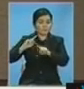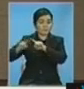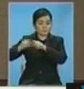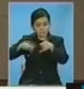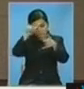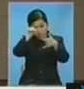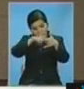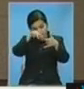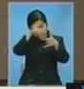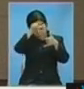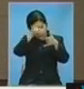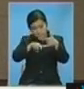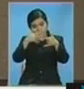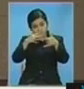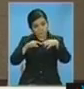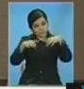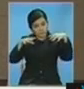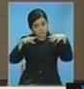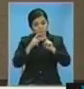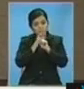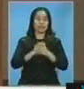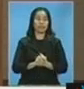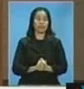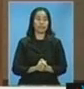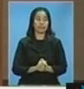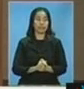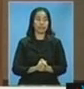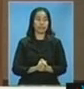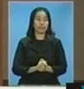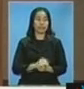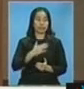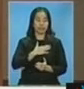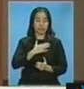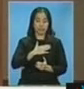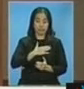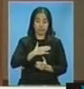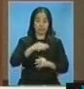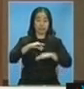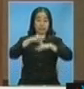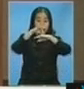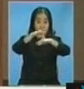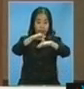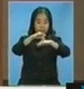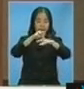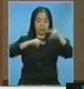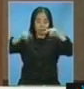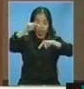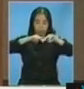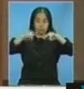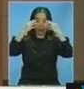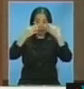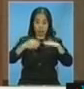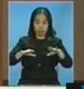บนะคะคุณสมบัติที่เป็นการขัดต่อรัฐธรรมนูญใดๆค่ะดิฉันเองขณะที่แต่งตั้งดิฉันตรวจสอบจากข้อเท็จจริ